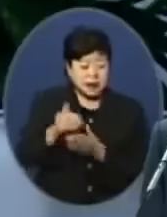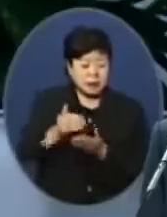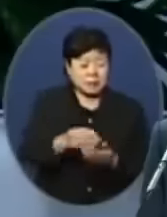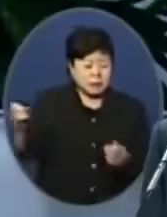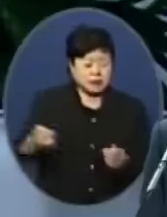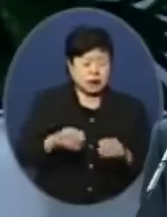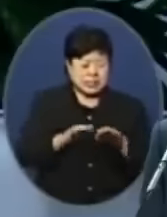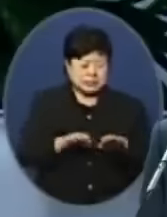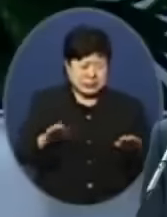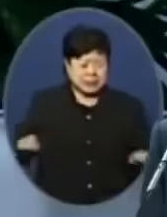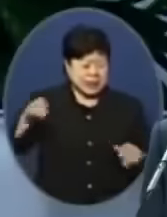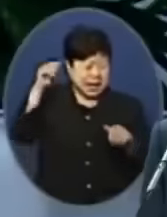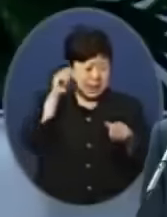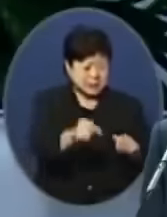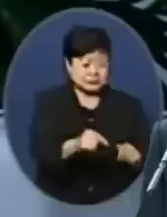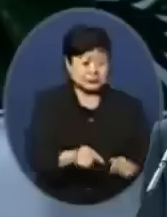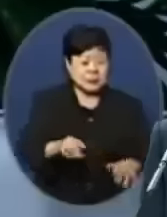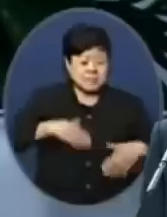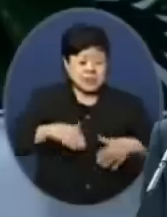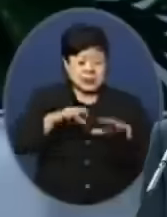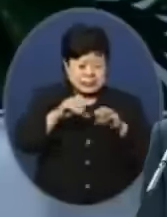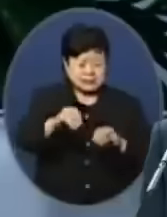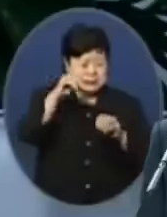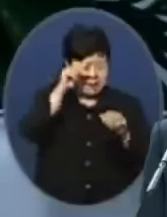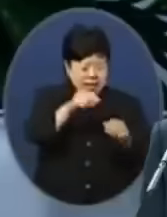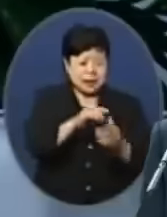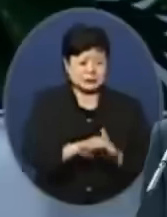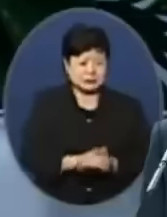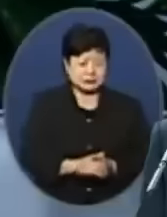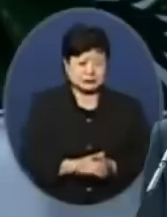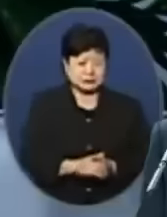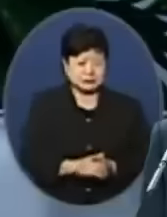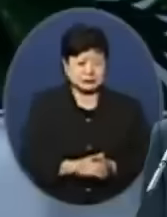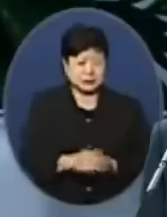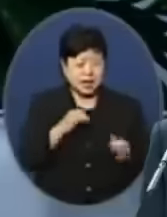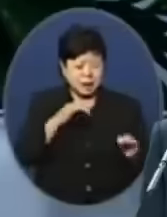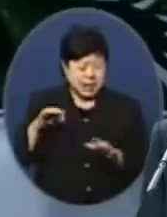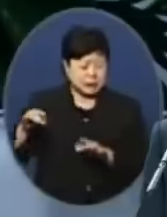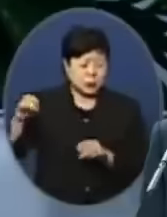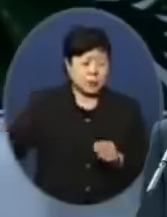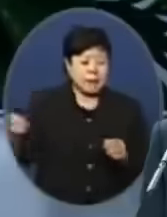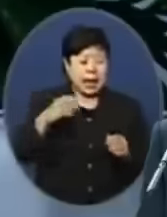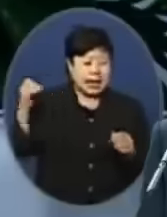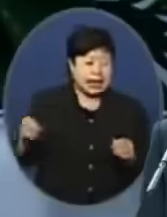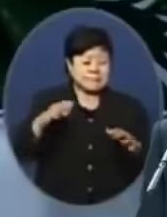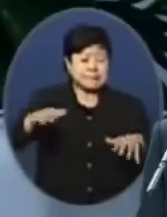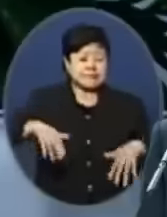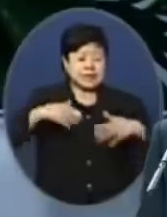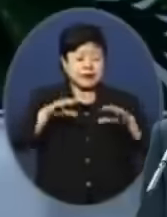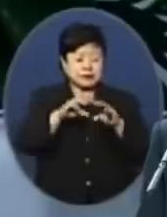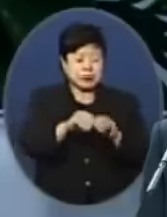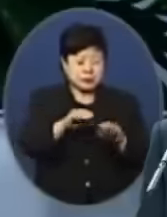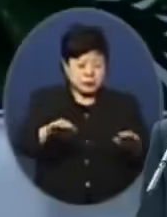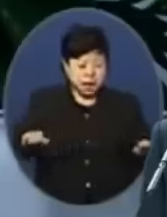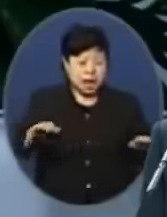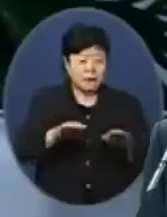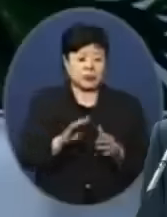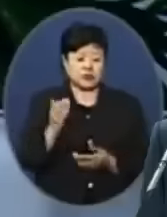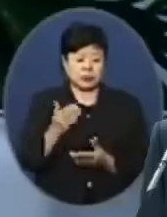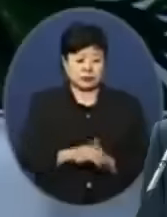파도야 잠잠하라. 바람아 잠잠하라. 그 대양의 파도와 바람이